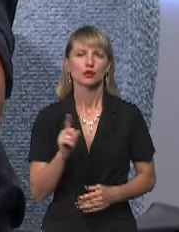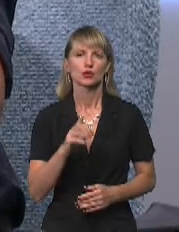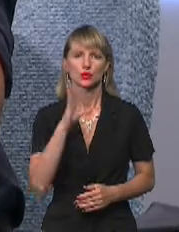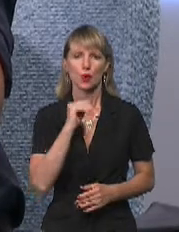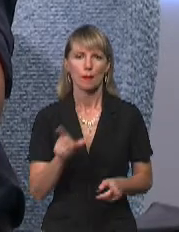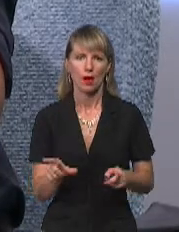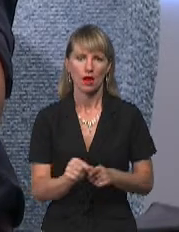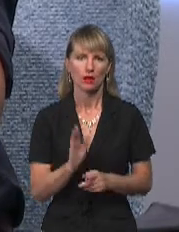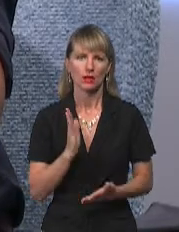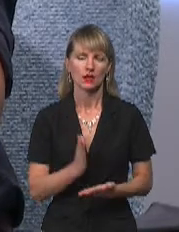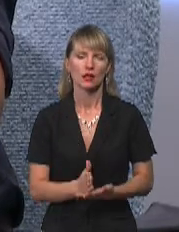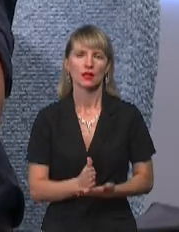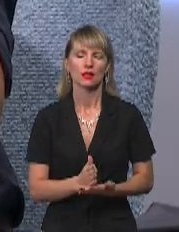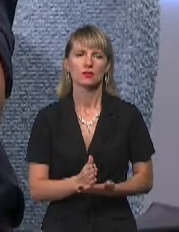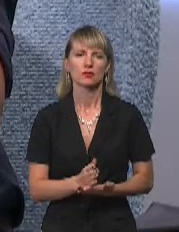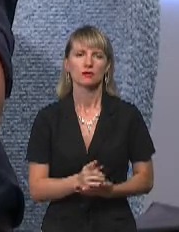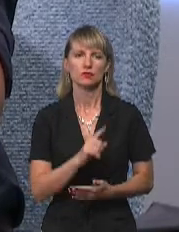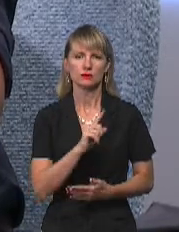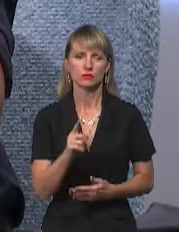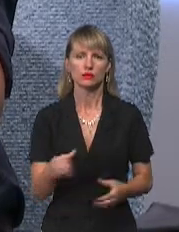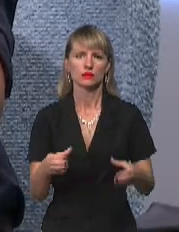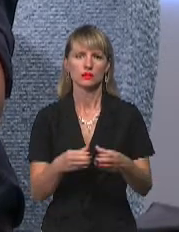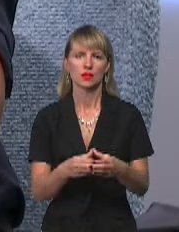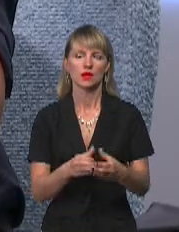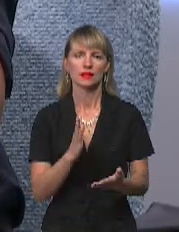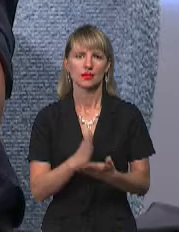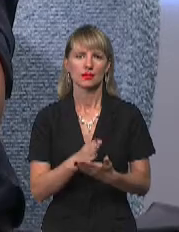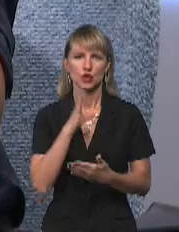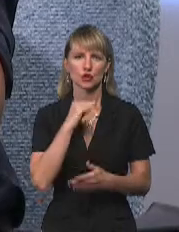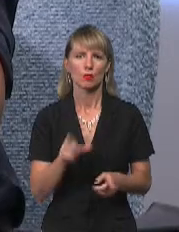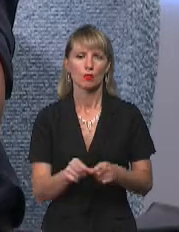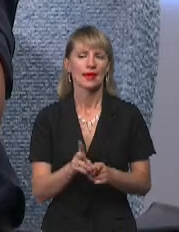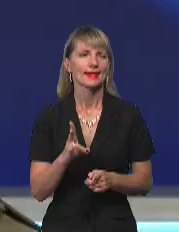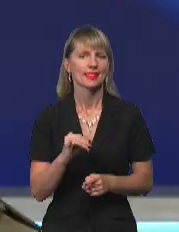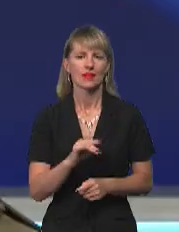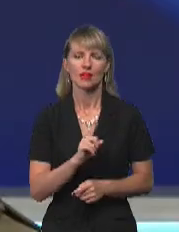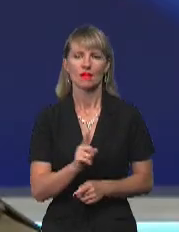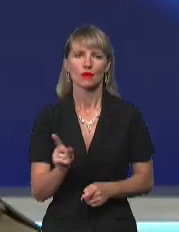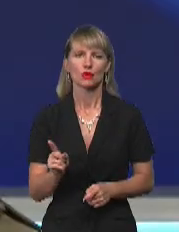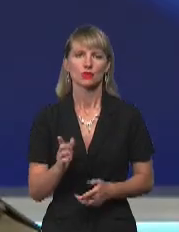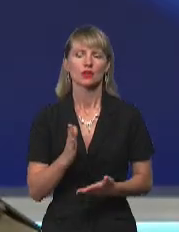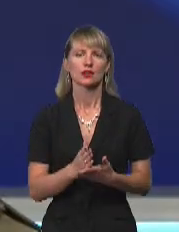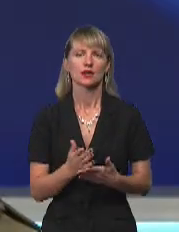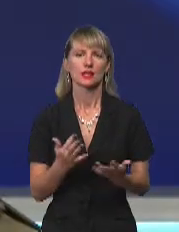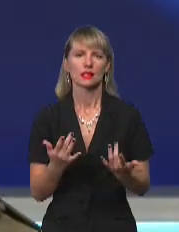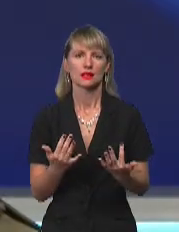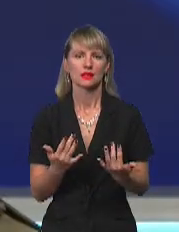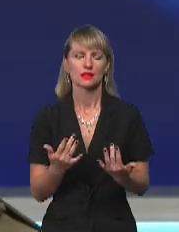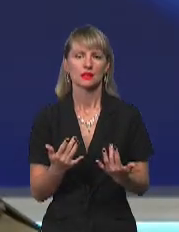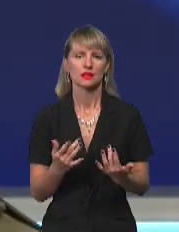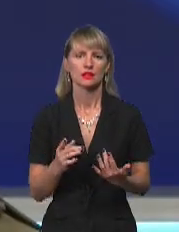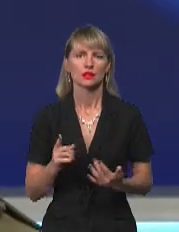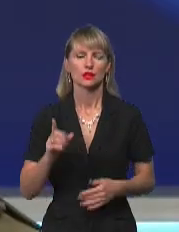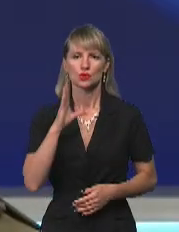є, є собаки. А чи в кожному наряді взагалом є кінологи? Ні, не в кожному наряді є кінологи. Є певна кількість службових